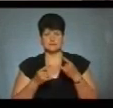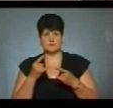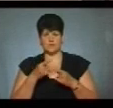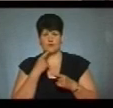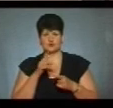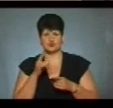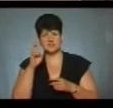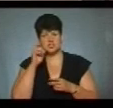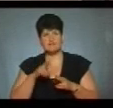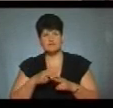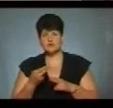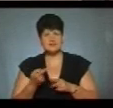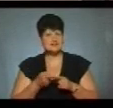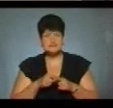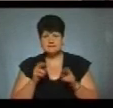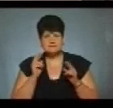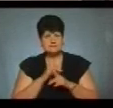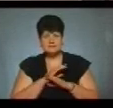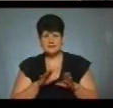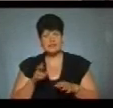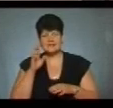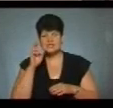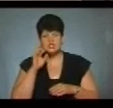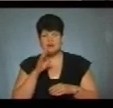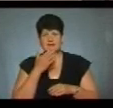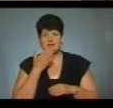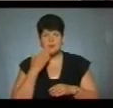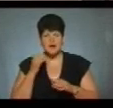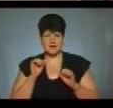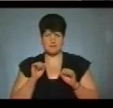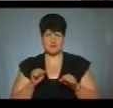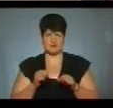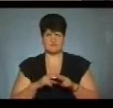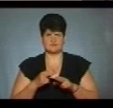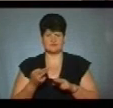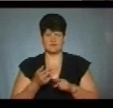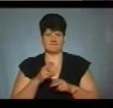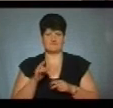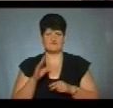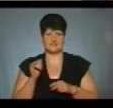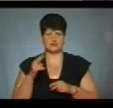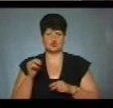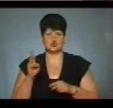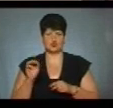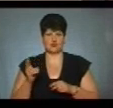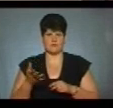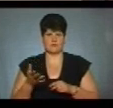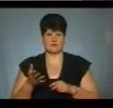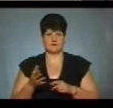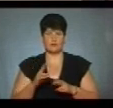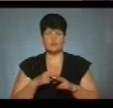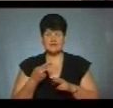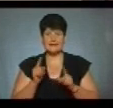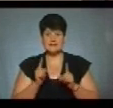відшкодовує. Просто це невірний. Держава не має права, ну, взагалі немає такого терміну відшкодування. Відшкодовує тільки страхова